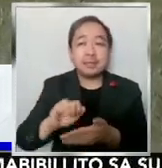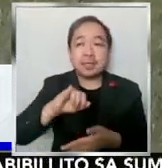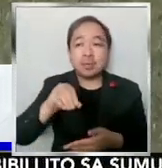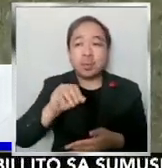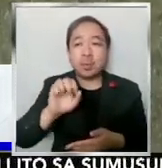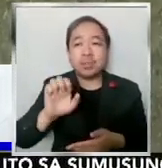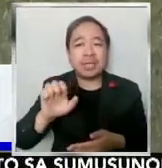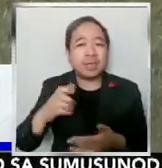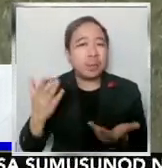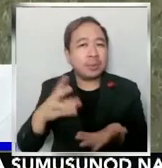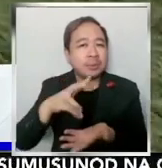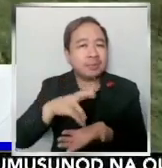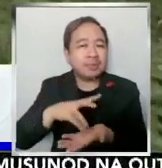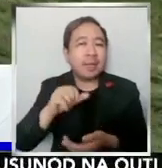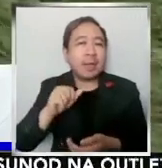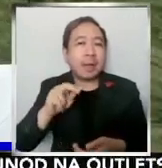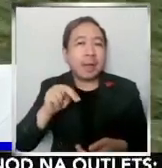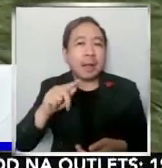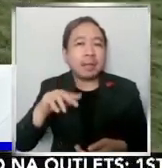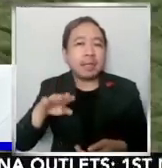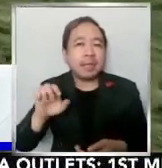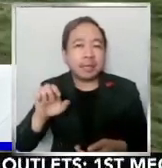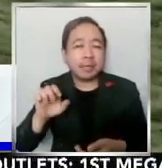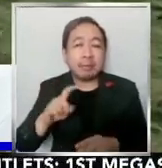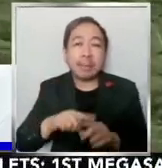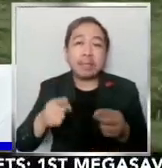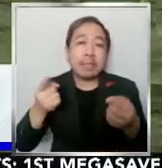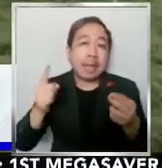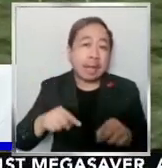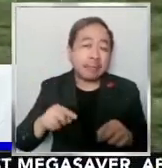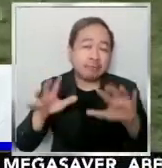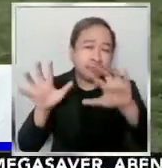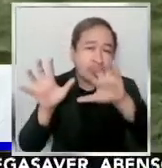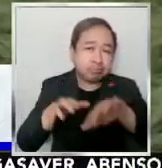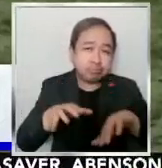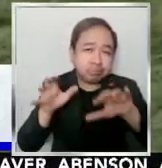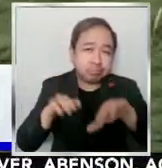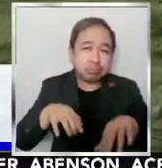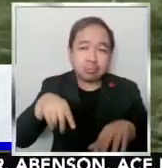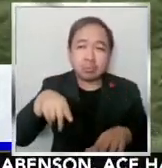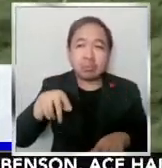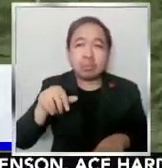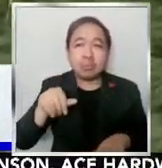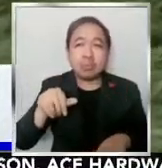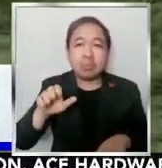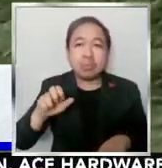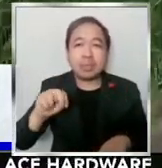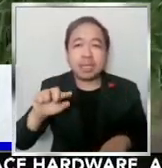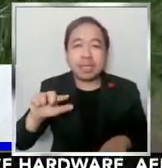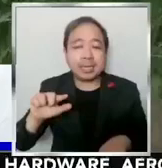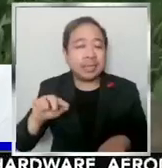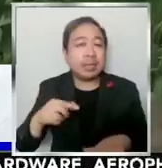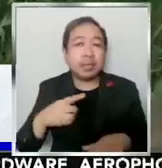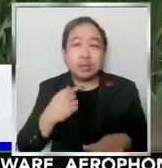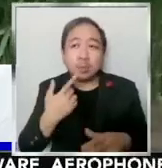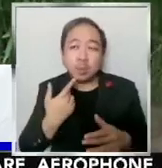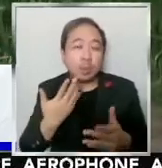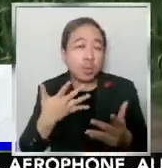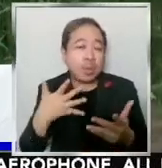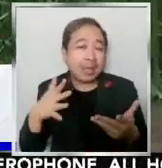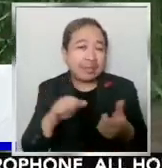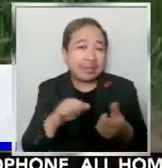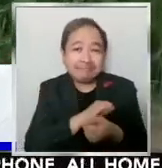ng Bagyong Paeng ang lugar, isa sa mga matinding napuruhan ang mga palayan. Kaya labis